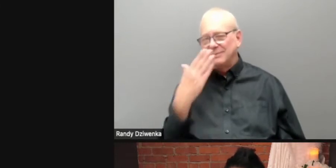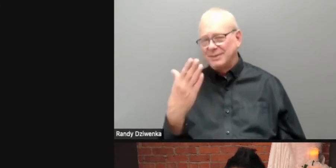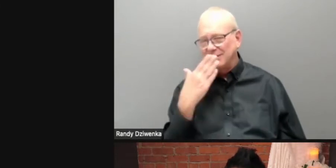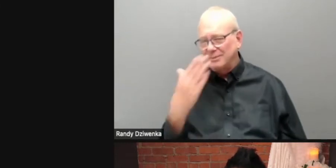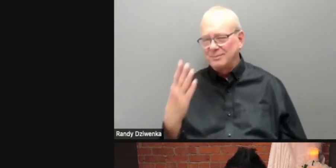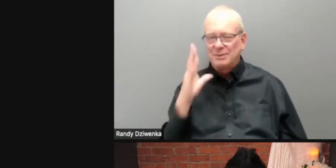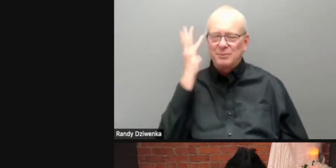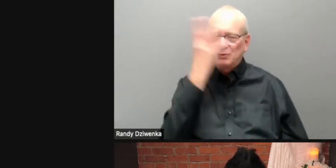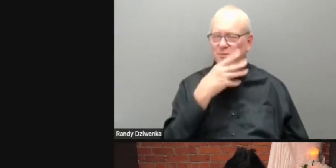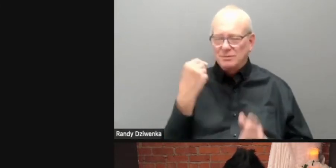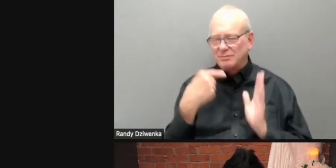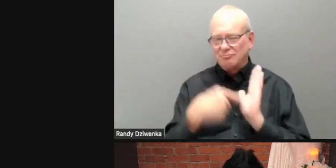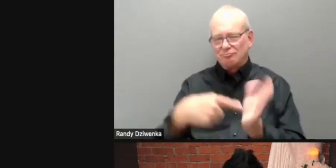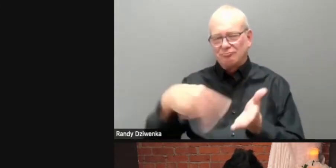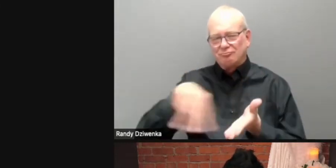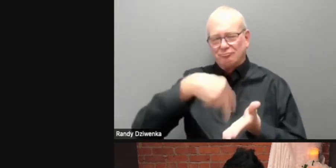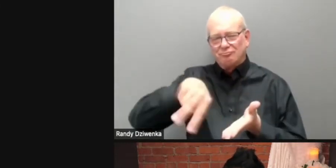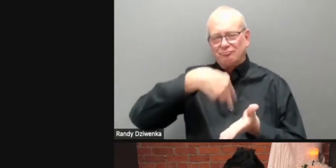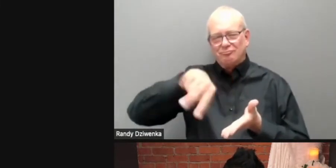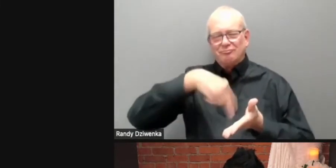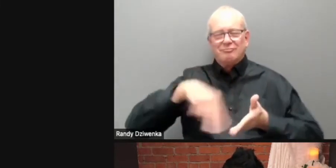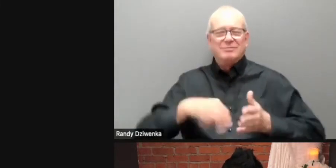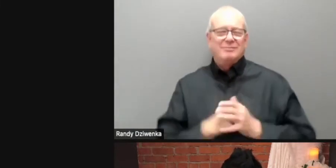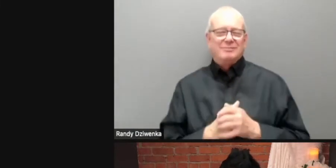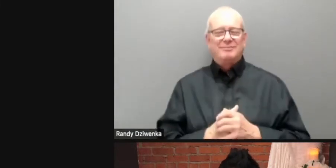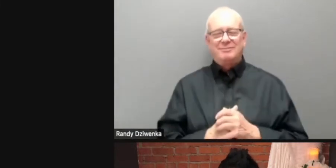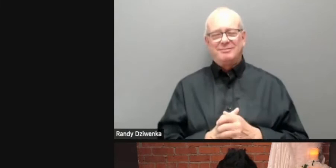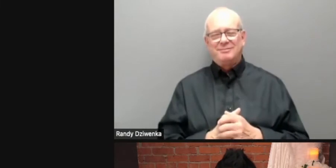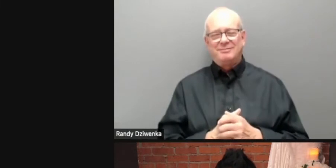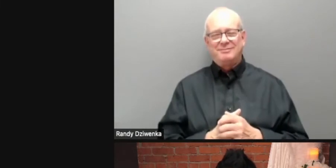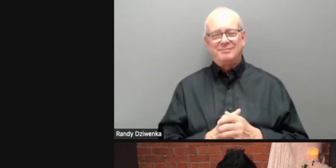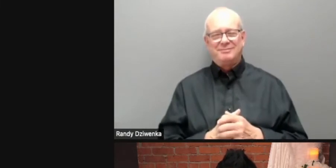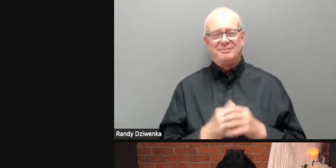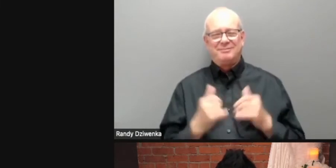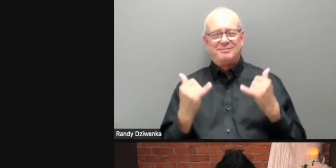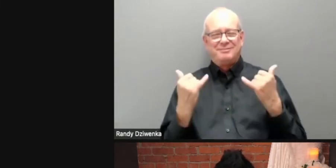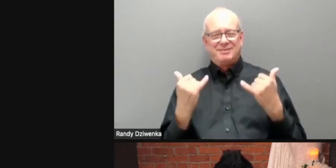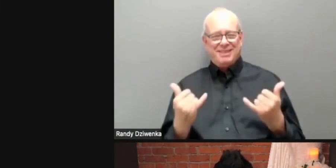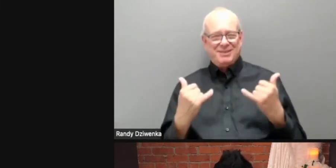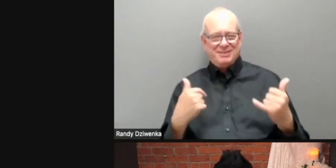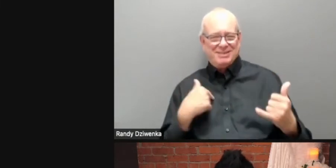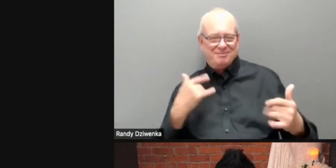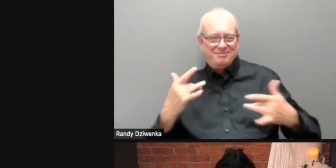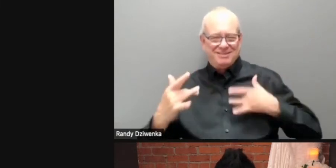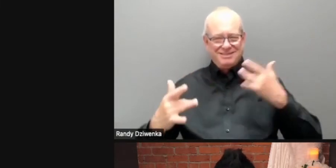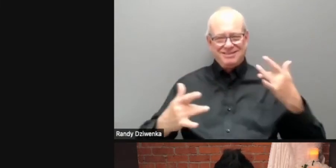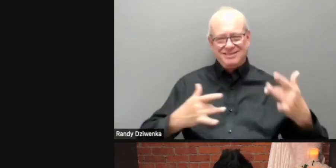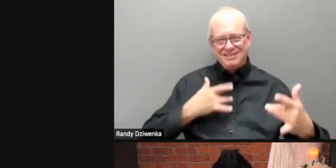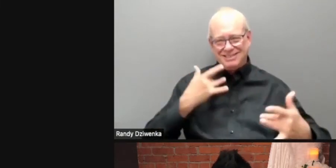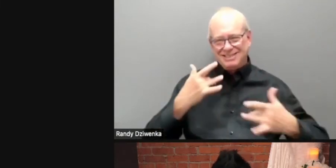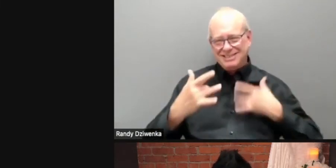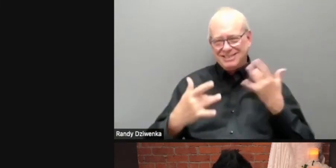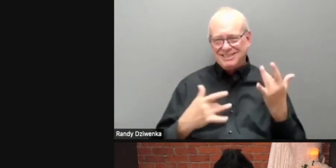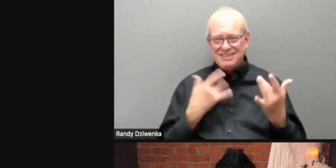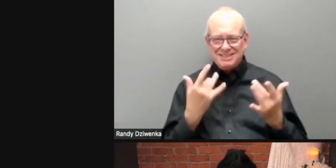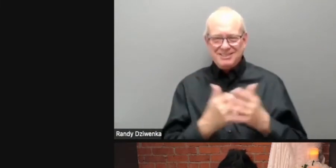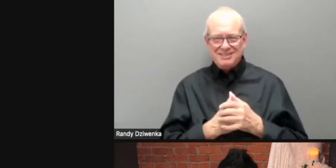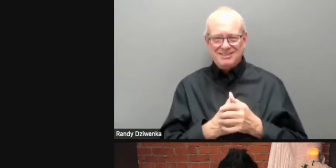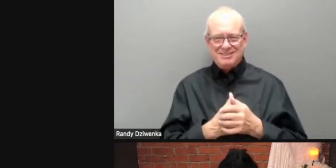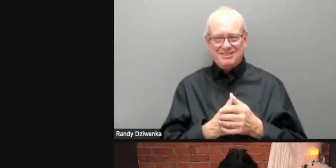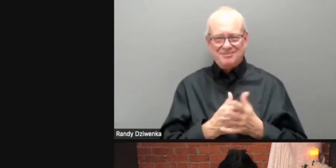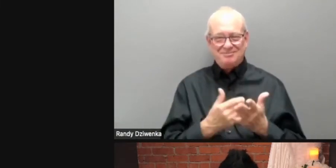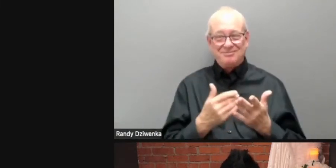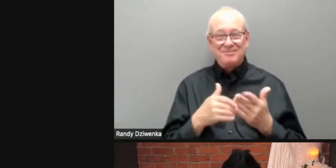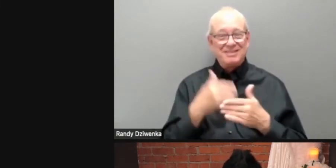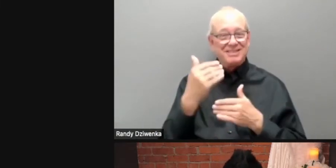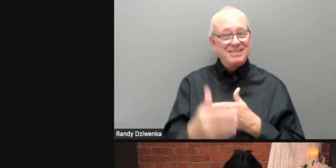I'm super excited for our next guest. I'm not gonna lie, I'm a big fangirl of Family Karma. I watch it religiously, and I have a